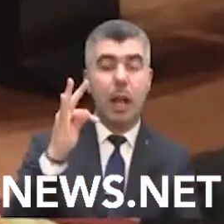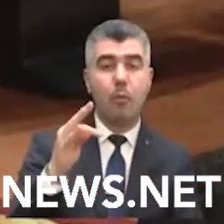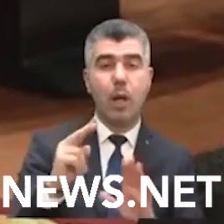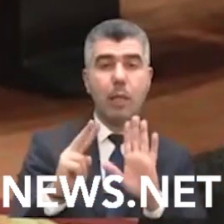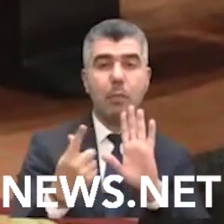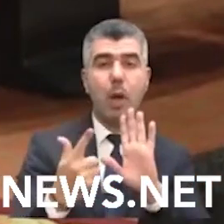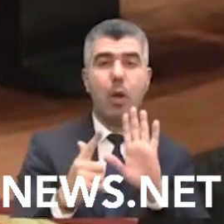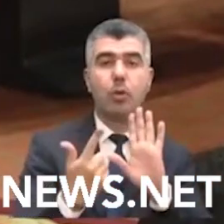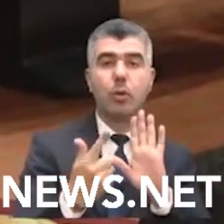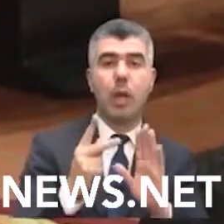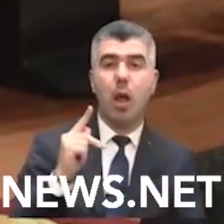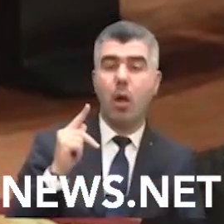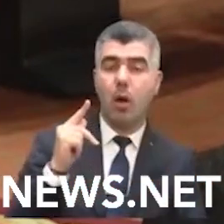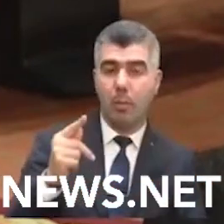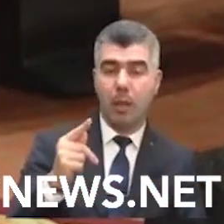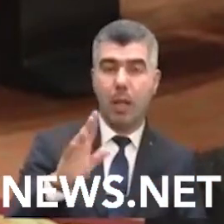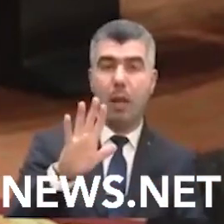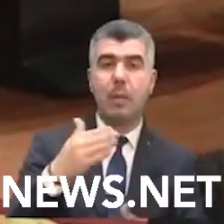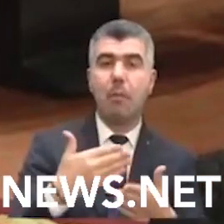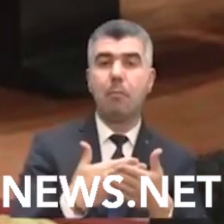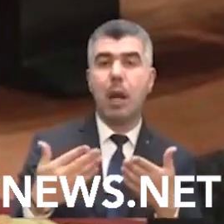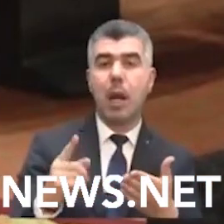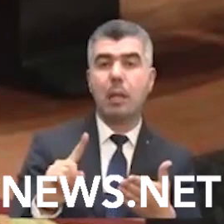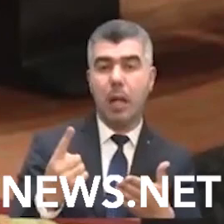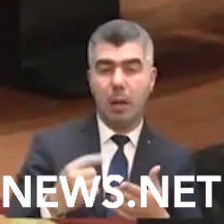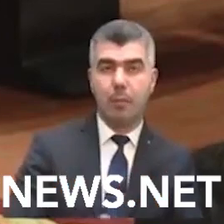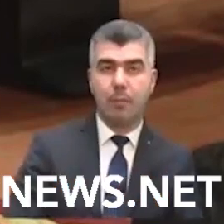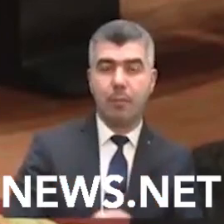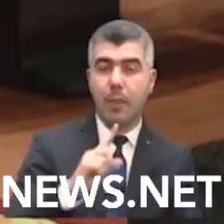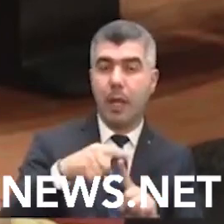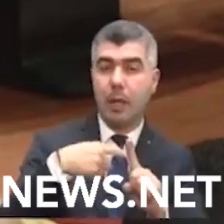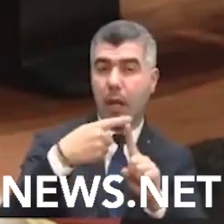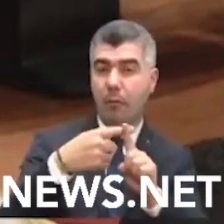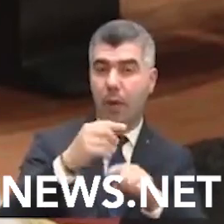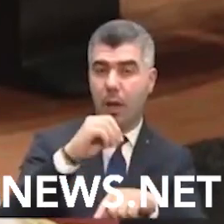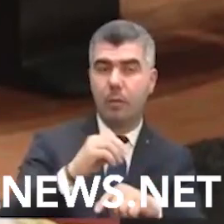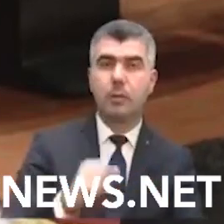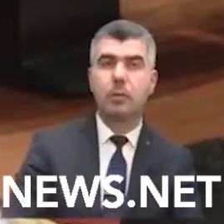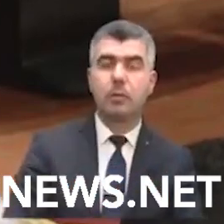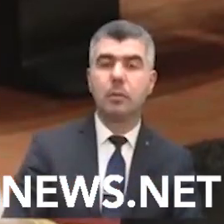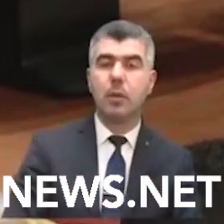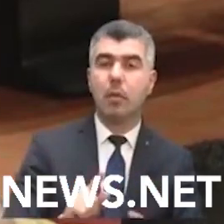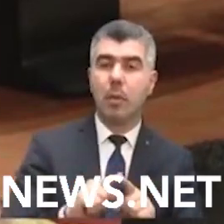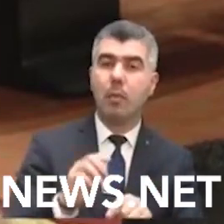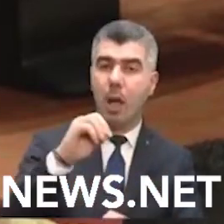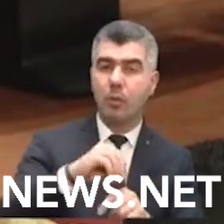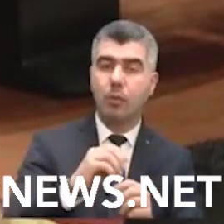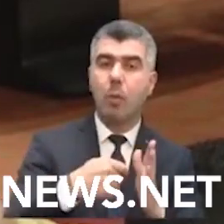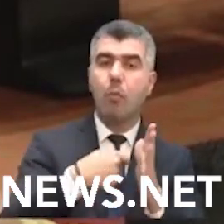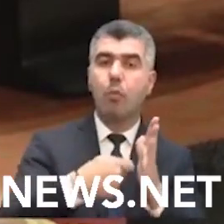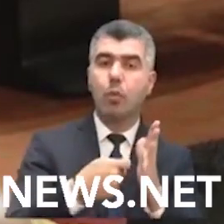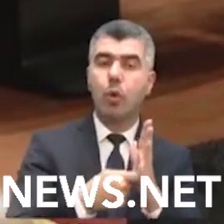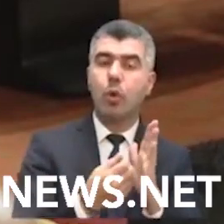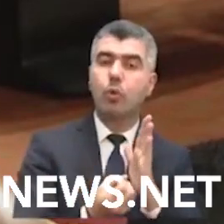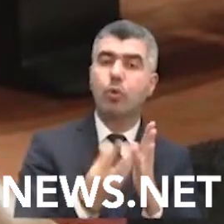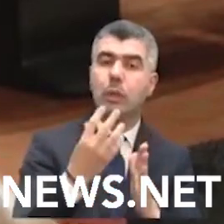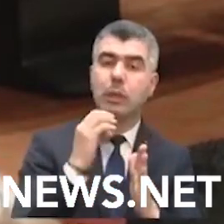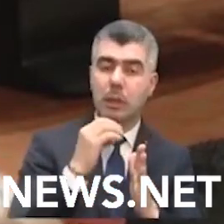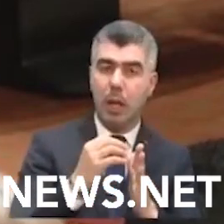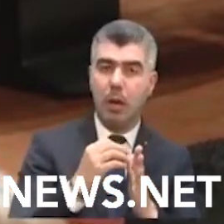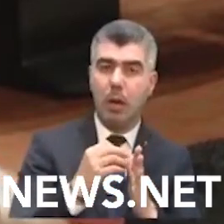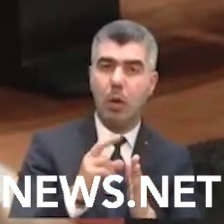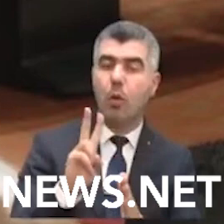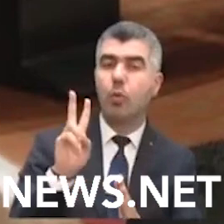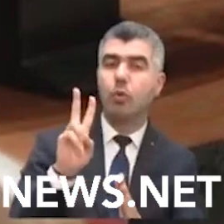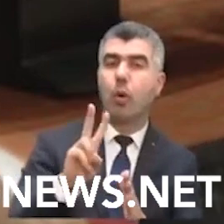بكلفة مالية يصل إلى 5 ملايير درهم. إضافة إلى ذلك ستتم دراسة مشروع تكميلي بواسطة